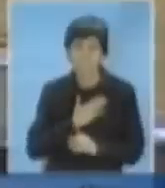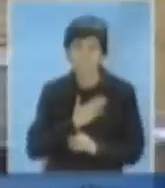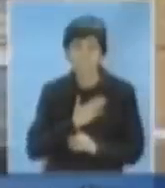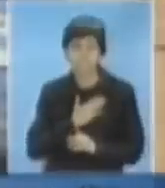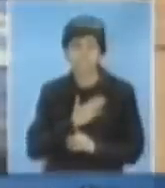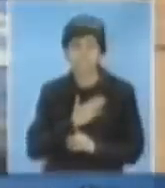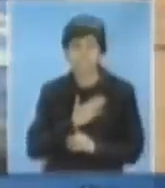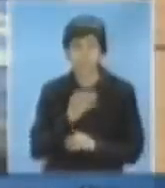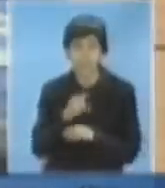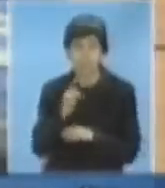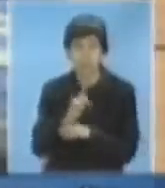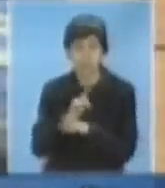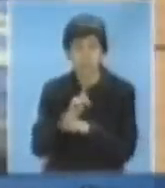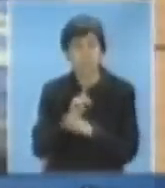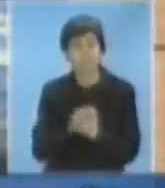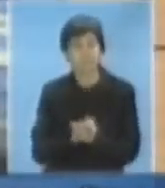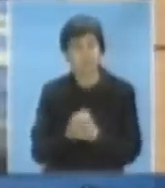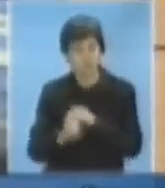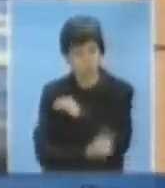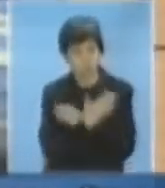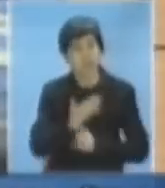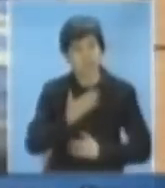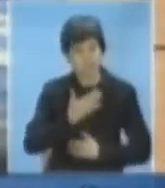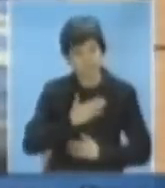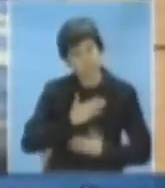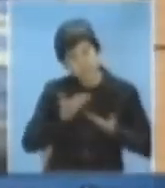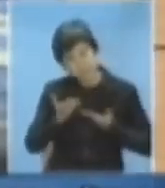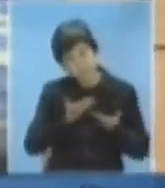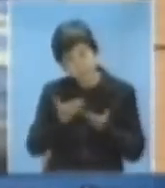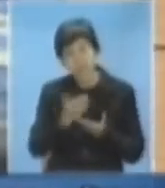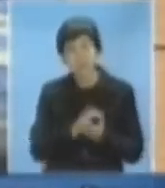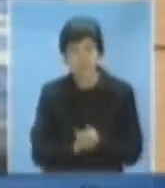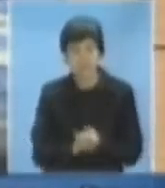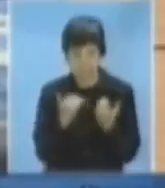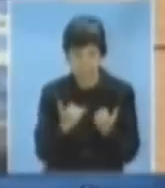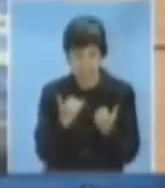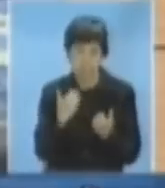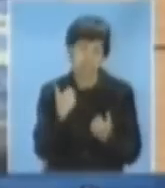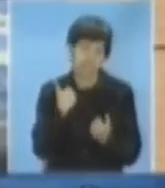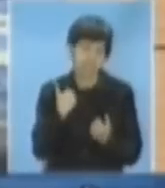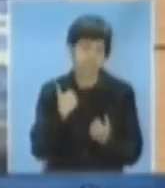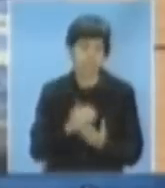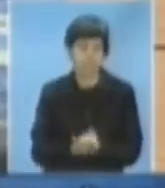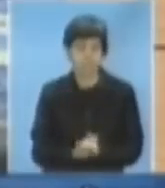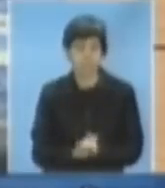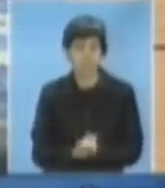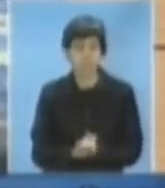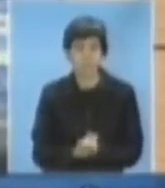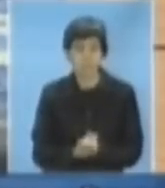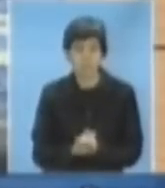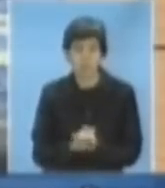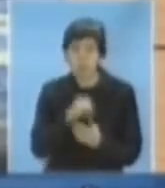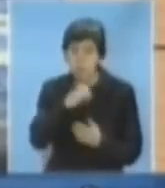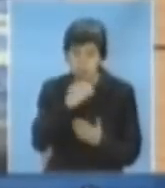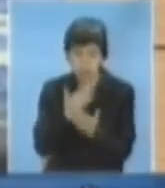นายกรัฐมนตรีในระหว่างการประชุมสภาผู้แทนราษฎรเมื่อวันที่8กุมภาพันธ์ที่ผ่านมาซึ่งนายกรัฐมนตรีเอ